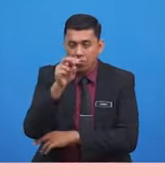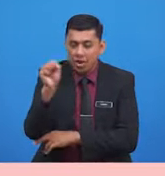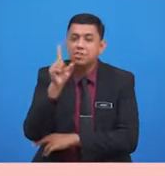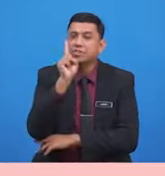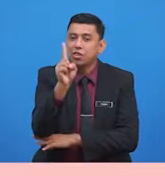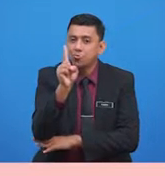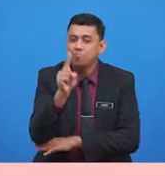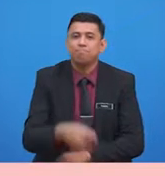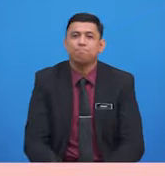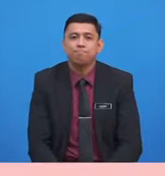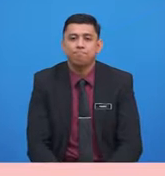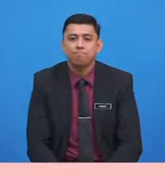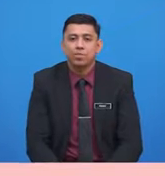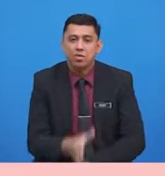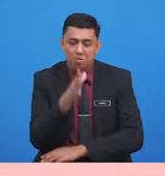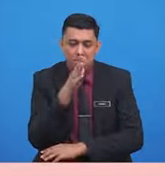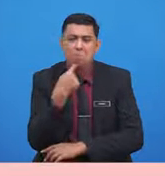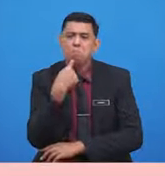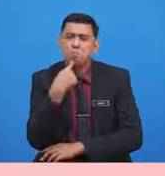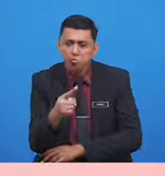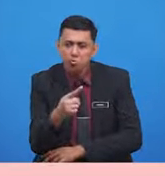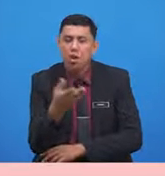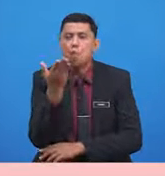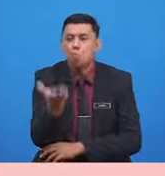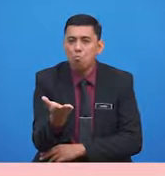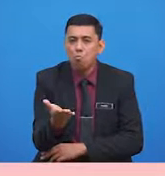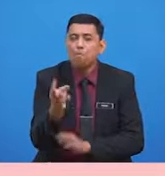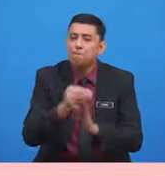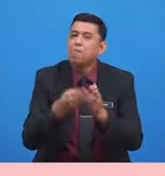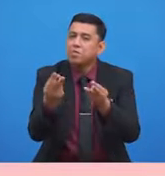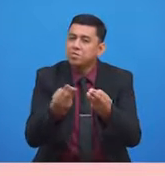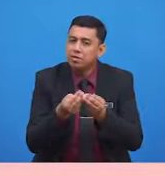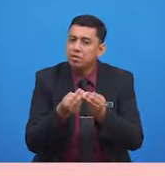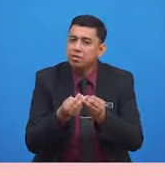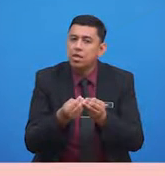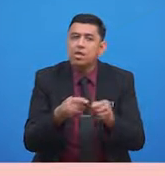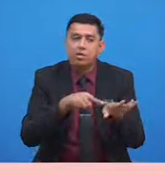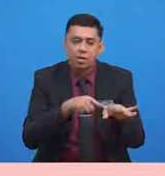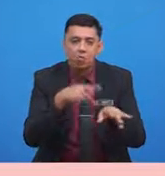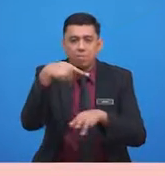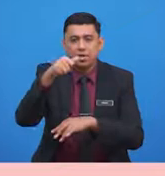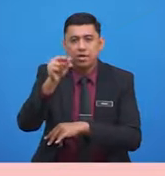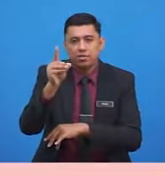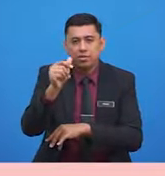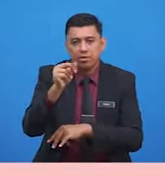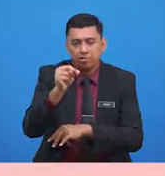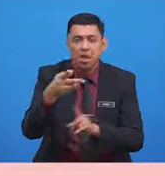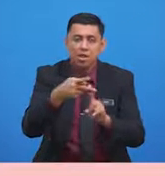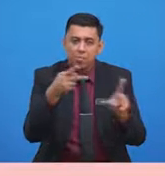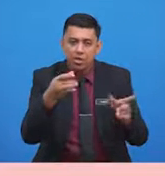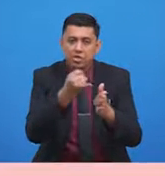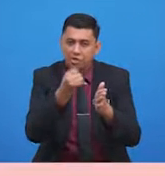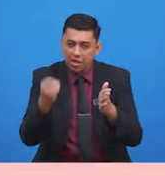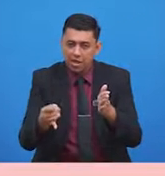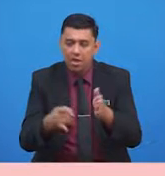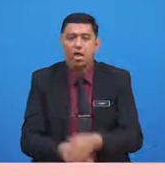1. Mak menyuruh kamu meminta daun pandan daripada